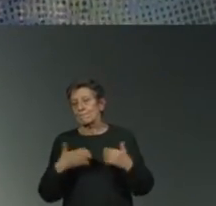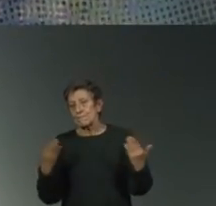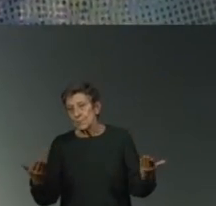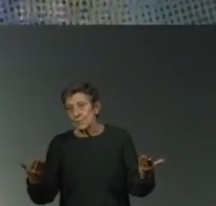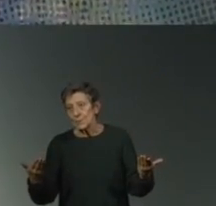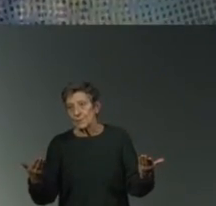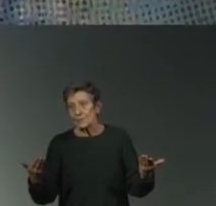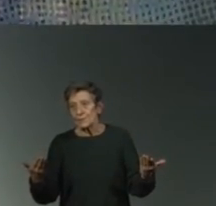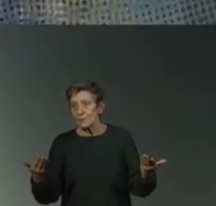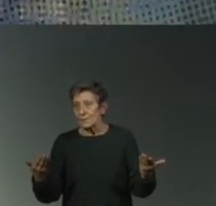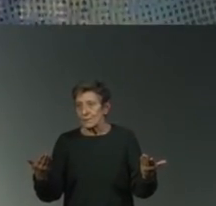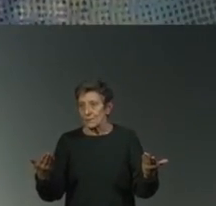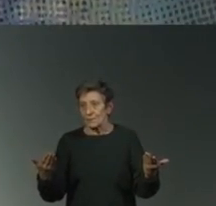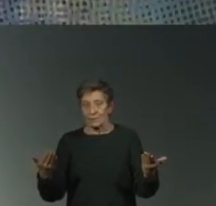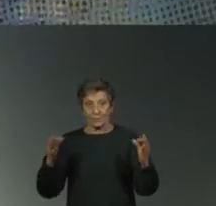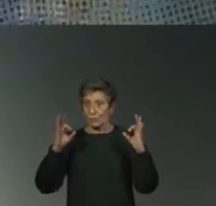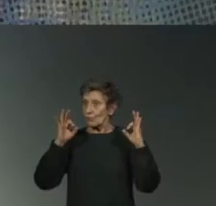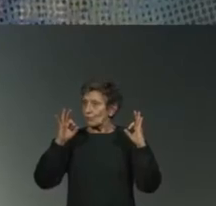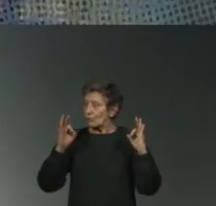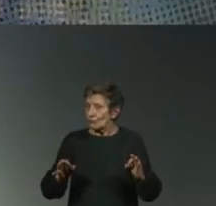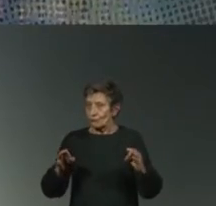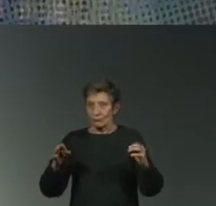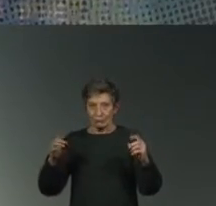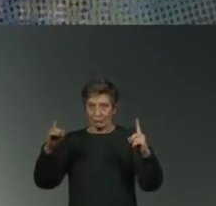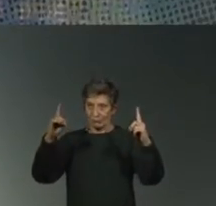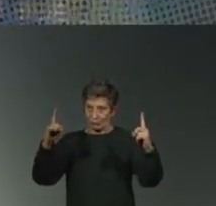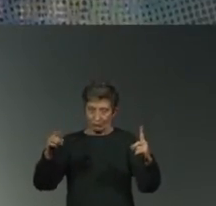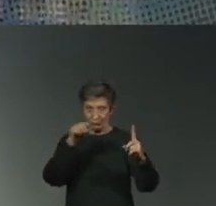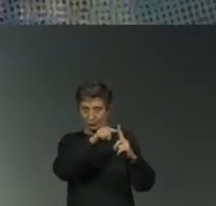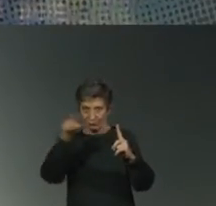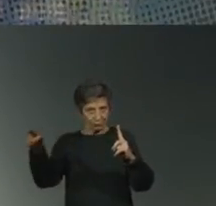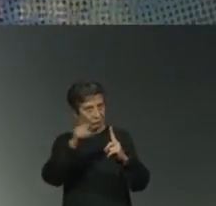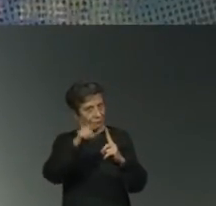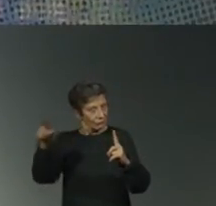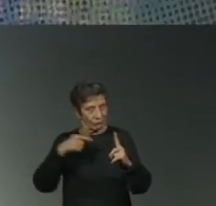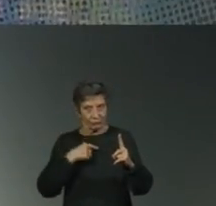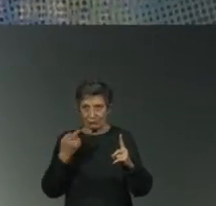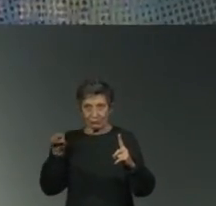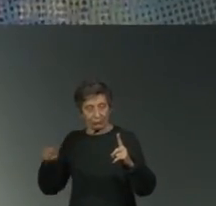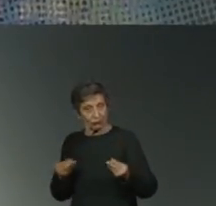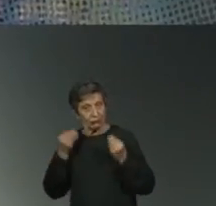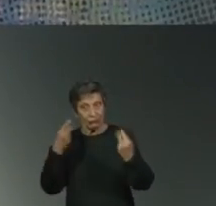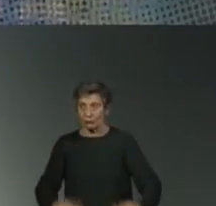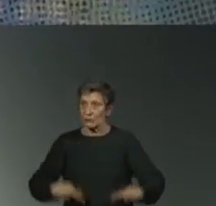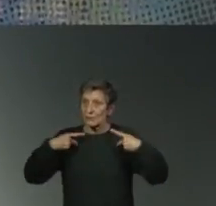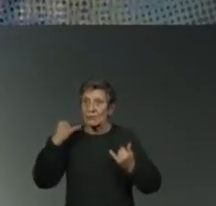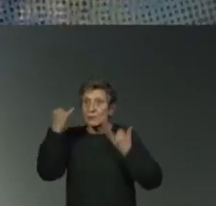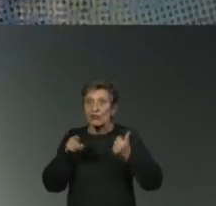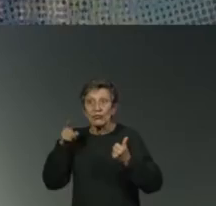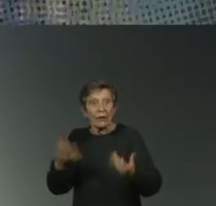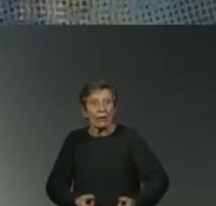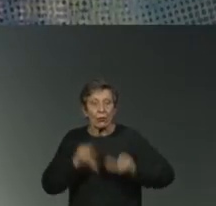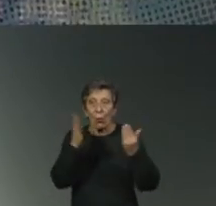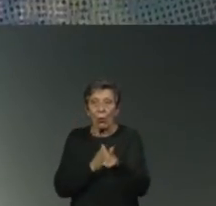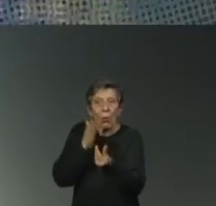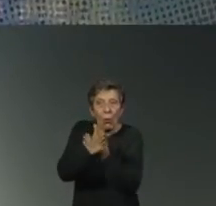vraiment faire exister, en transparence l'une de l'autre, Sarah et Suzanne. Si l'écrivain était trop présent et trop